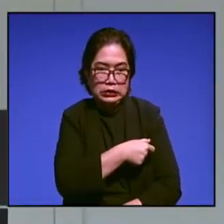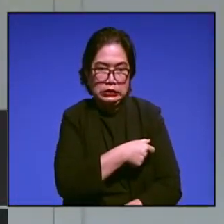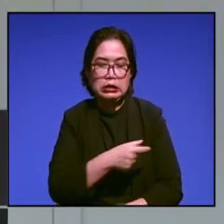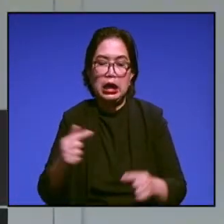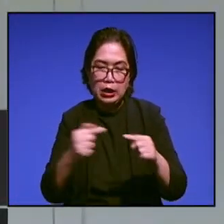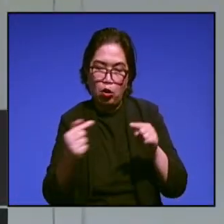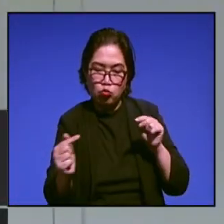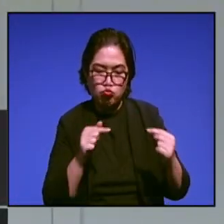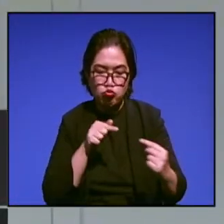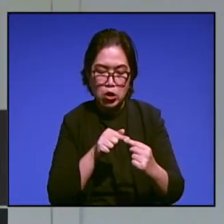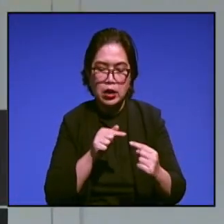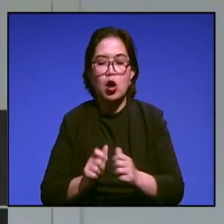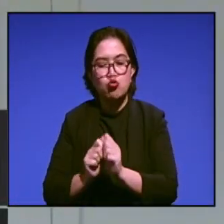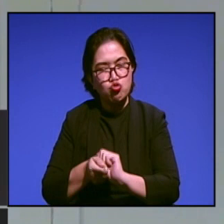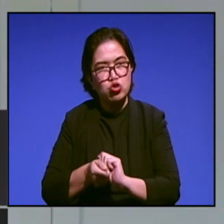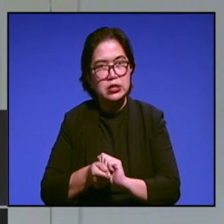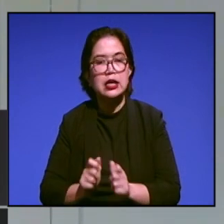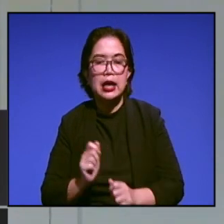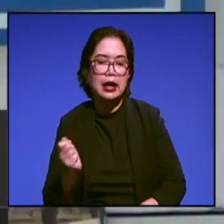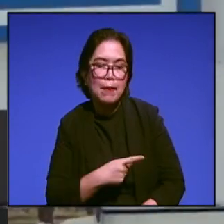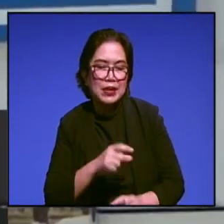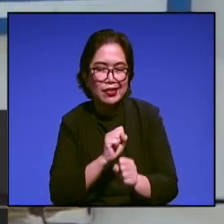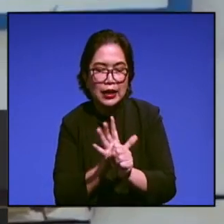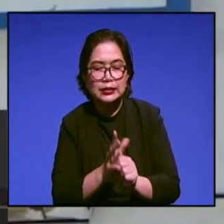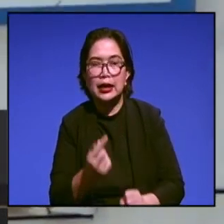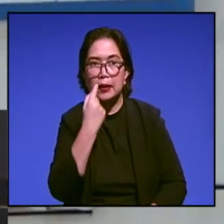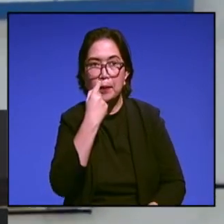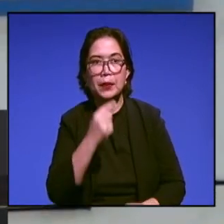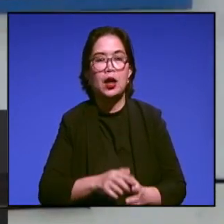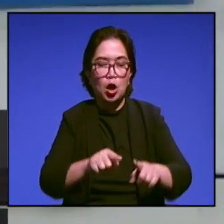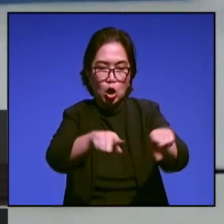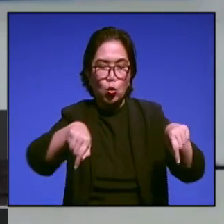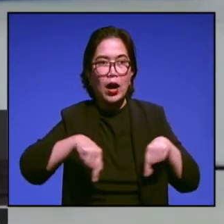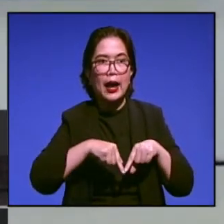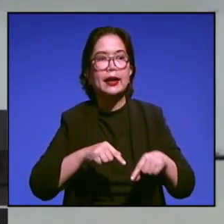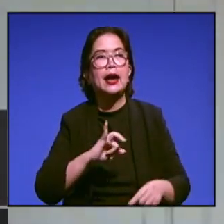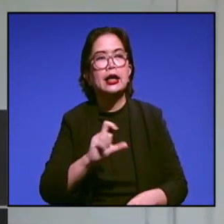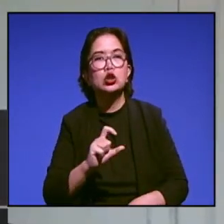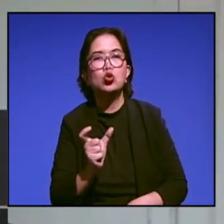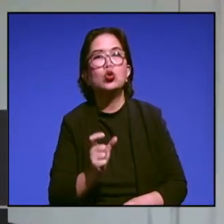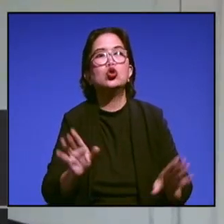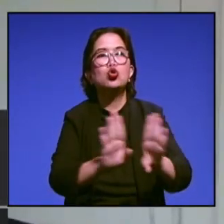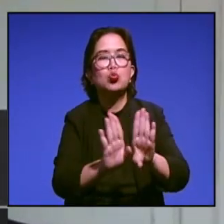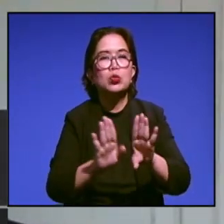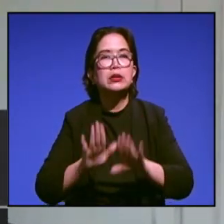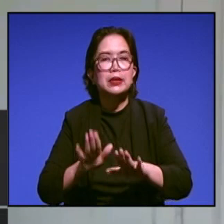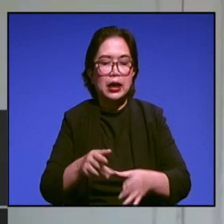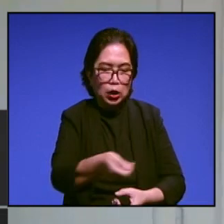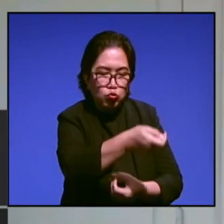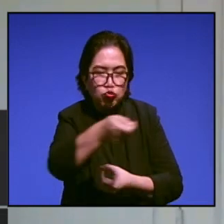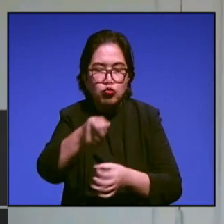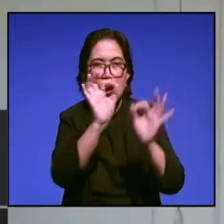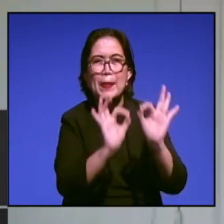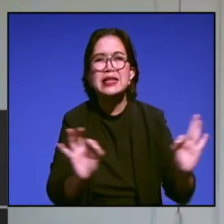menjalani uji rapi dan uji swap lo operasi juga ditutup sementara hingga sepekan ke depan untuk dilakukan sterilisasi